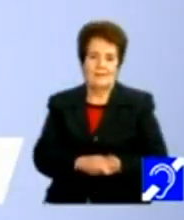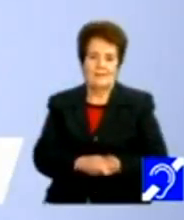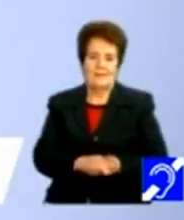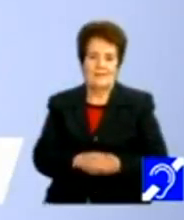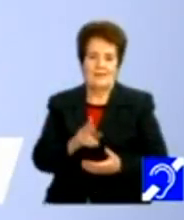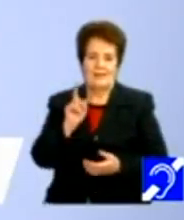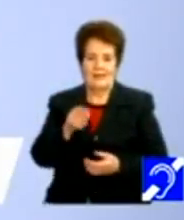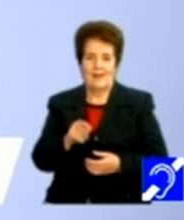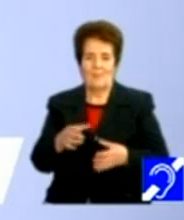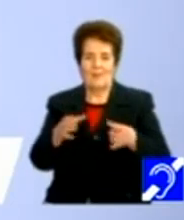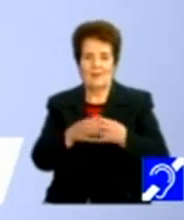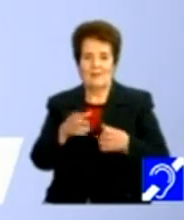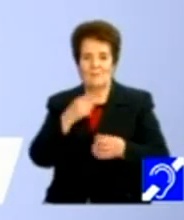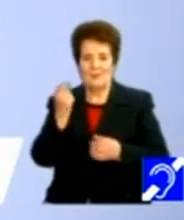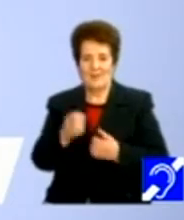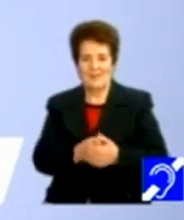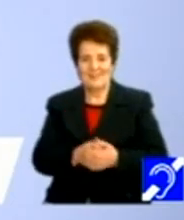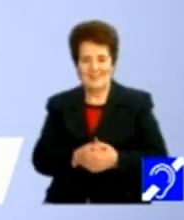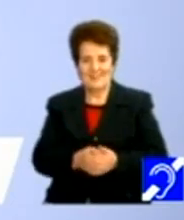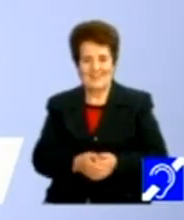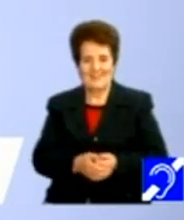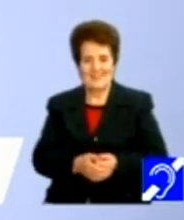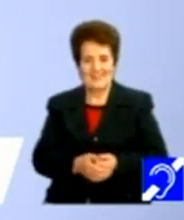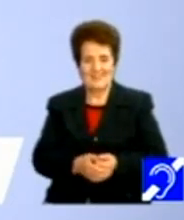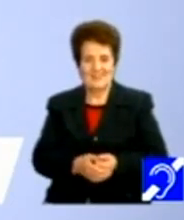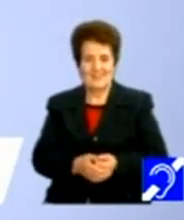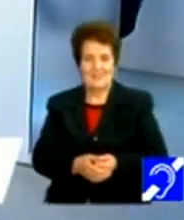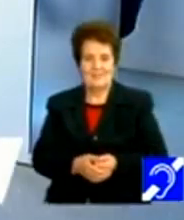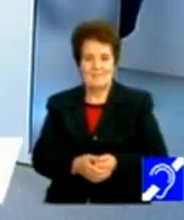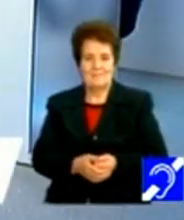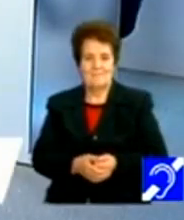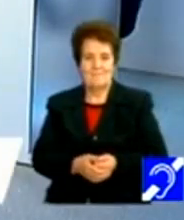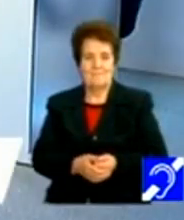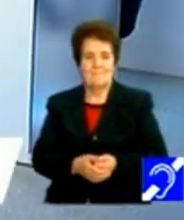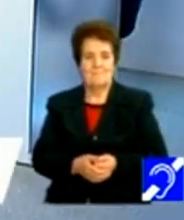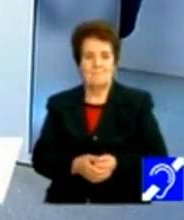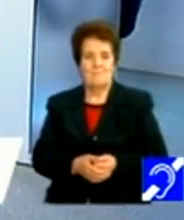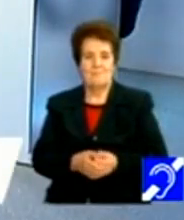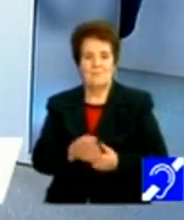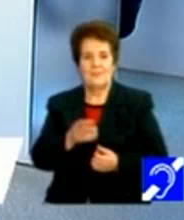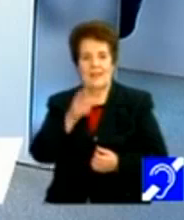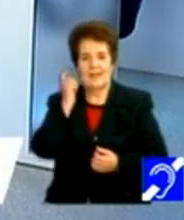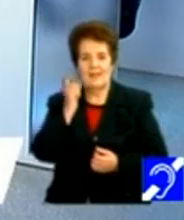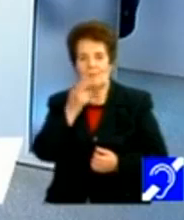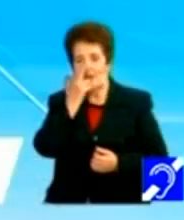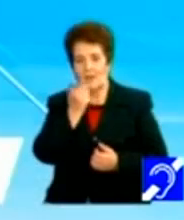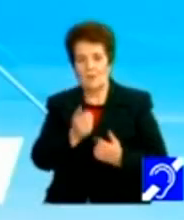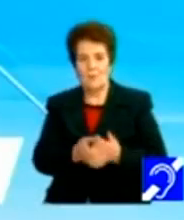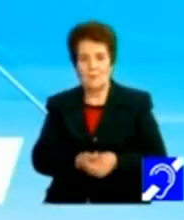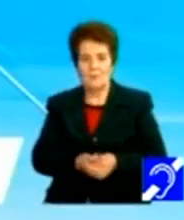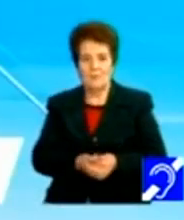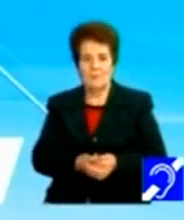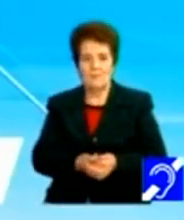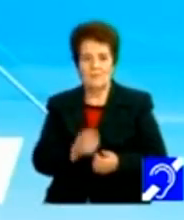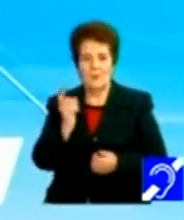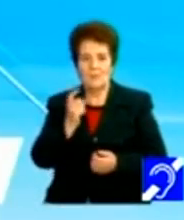La partidele politice de peste prut. Am înțeles. Deci, domnul Chirtoacă, ce hobby-uri aveți? Munca